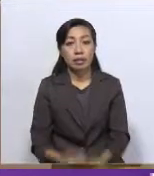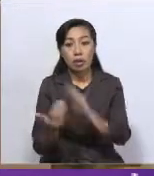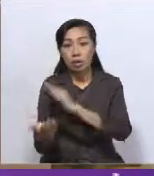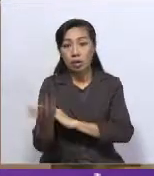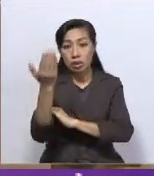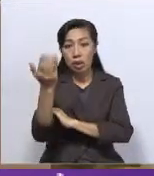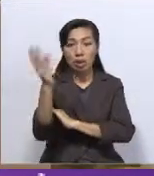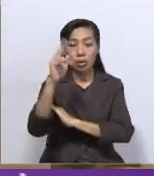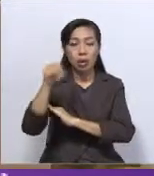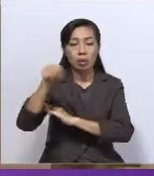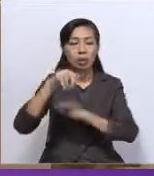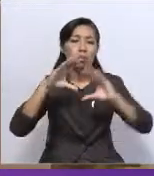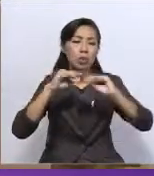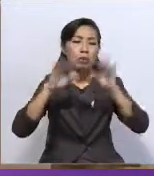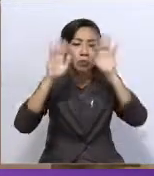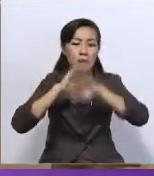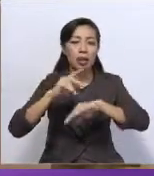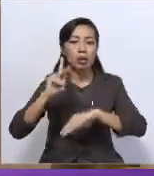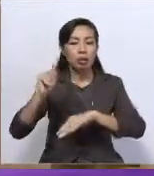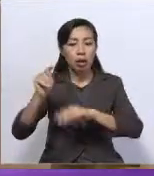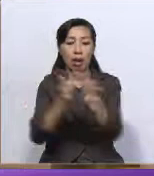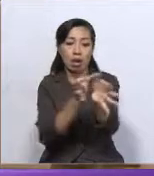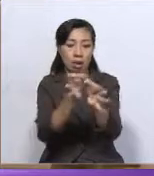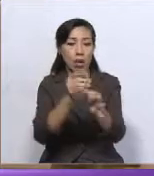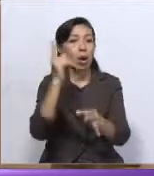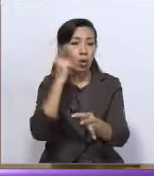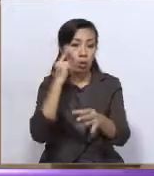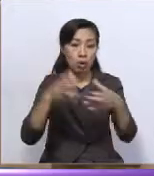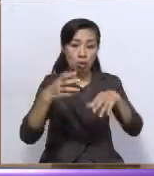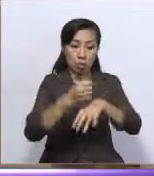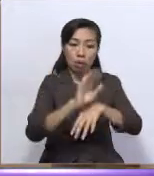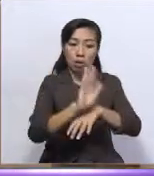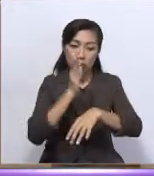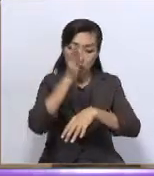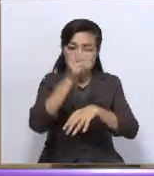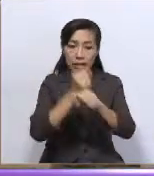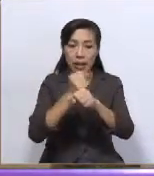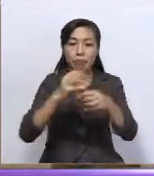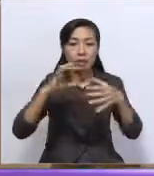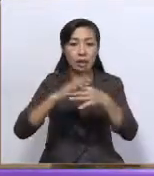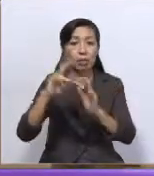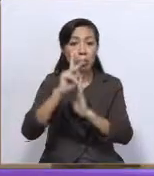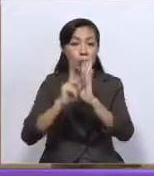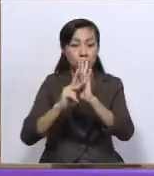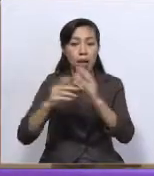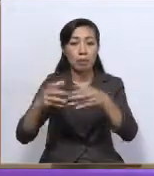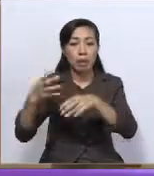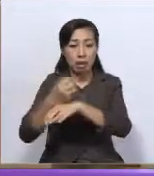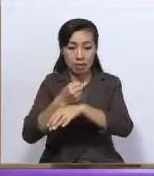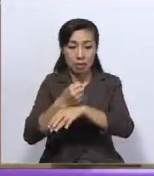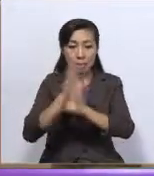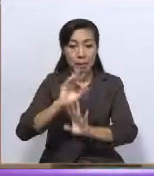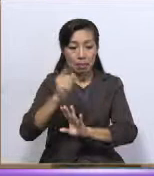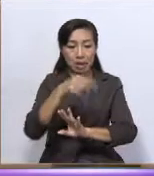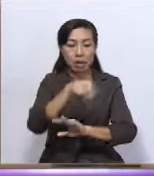านะคะก็จะเป็นการประชุมชี้แจงแนวทางการดำเนินการของพรรคการเมืองตามกฎหมายพรรคการเมืองฉบับใหม่ค่ะส่วนในช่วงบ่ายค่